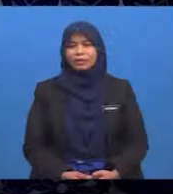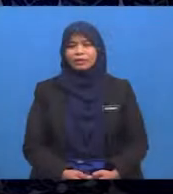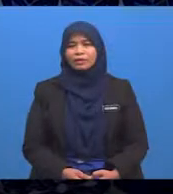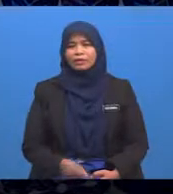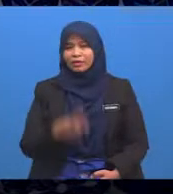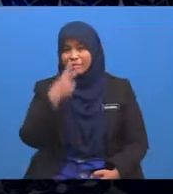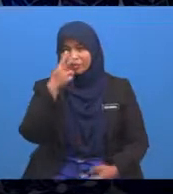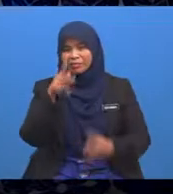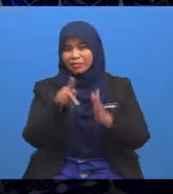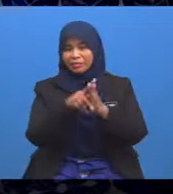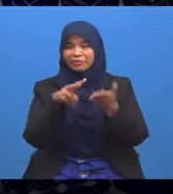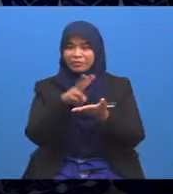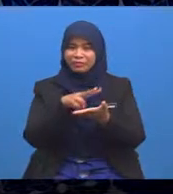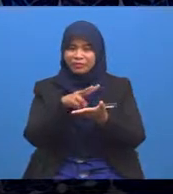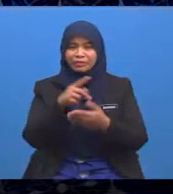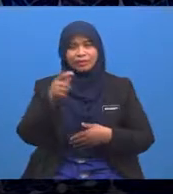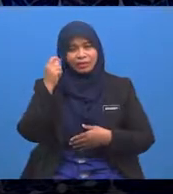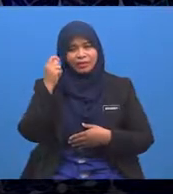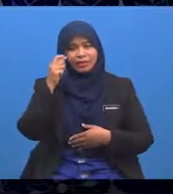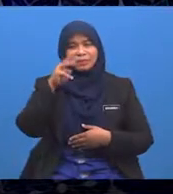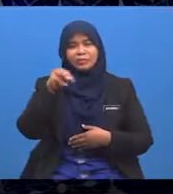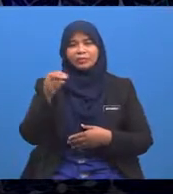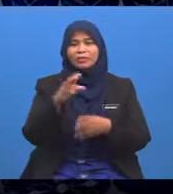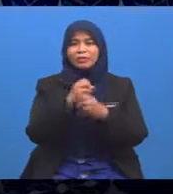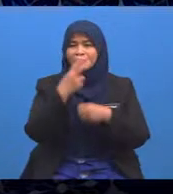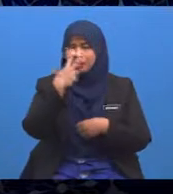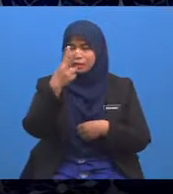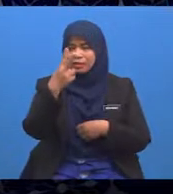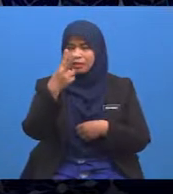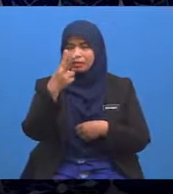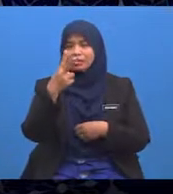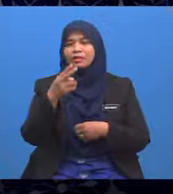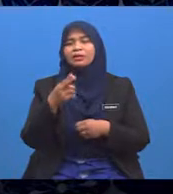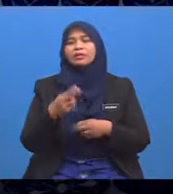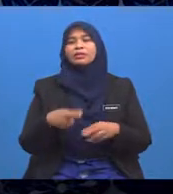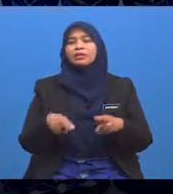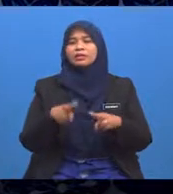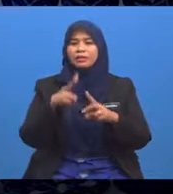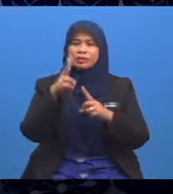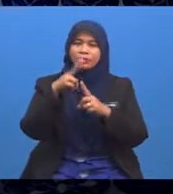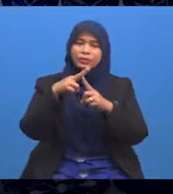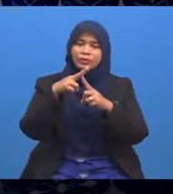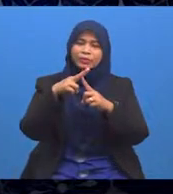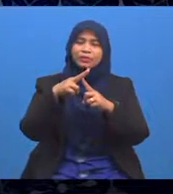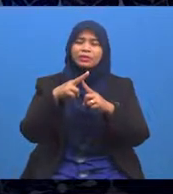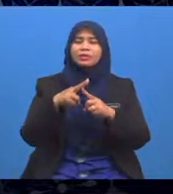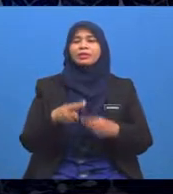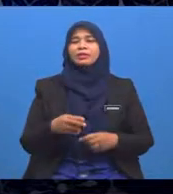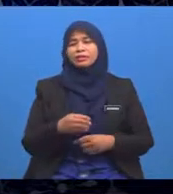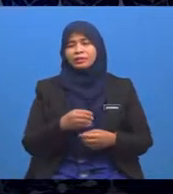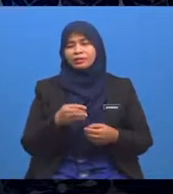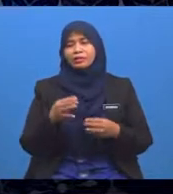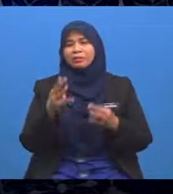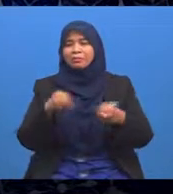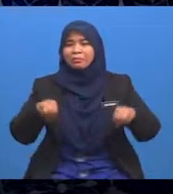Melalui paparan video itu tadi, murid-murid dapat melihat keunikan seni bina dan dekorasi Masjid